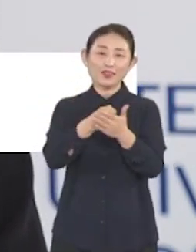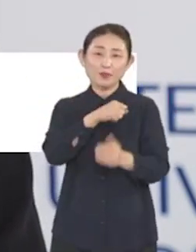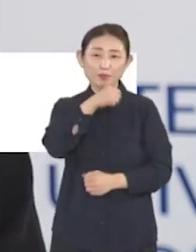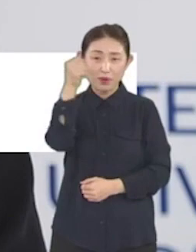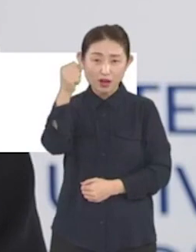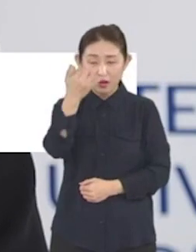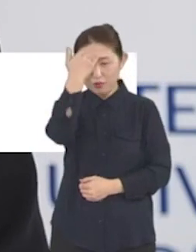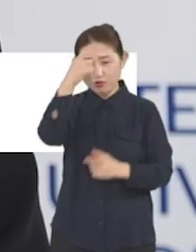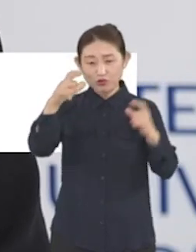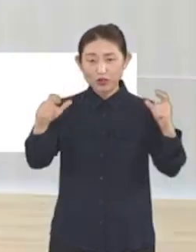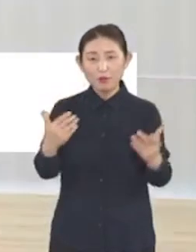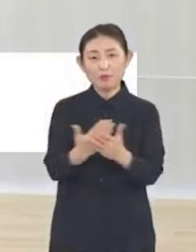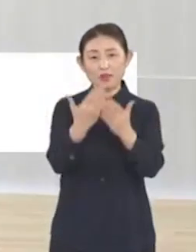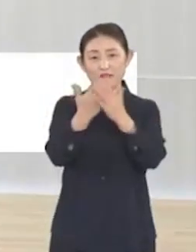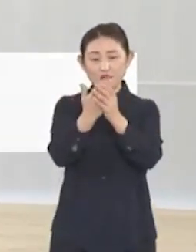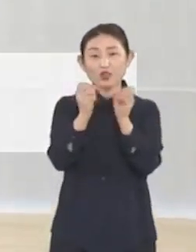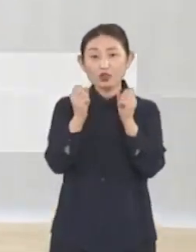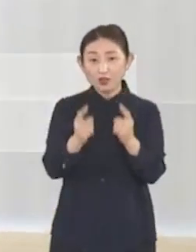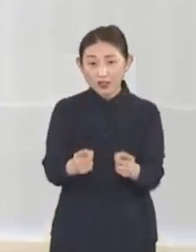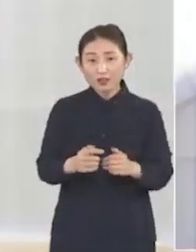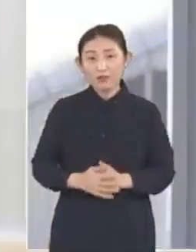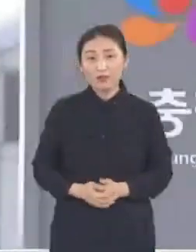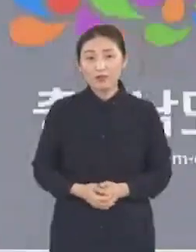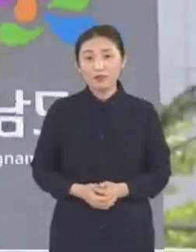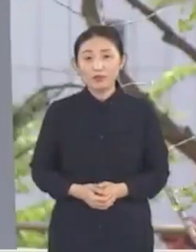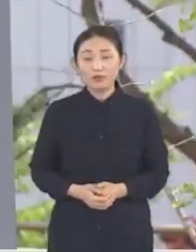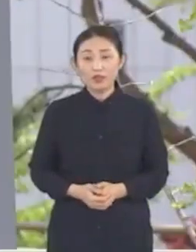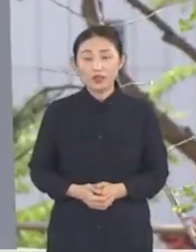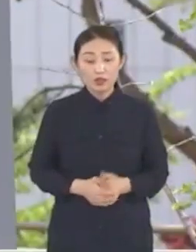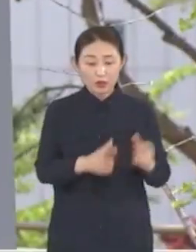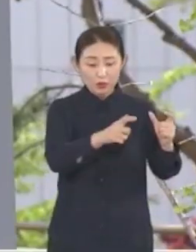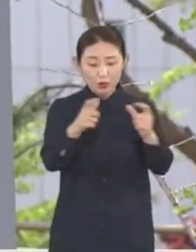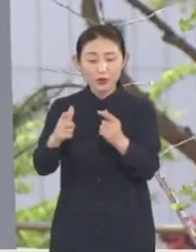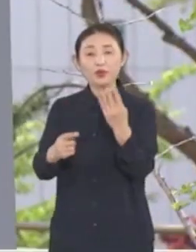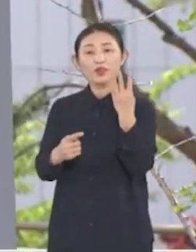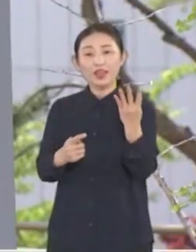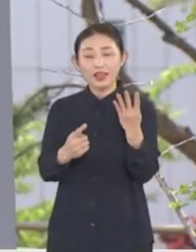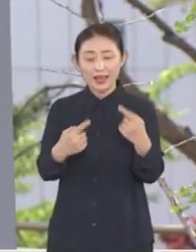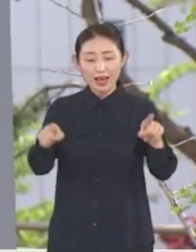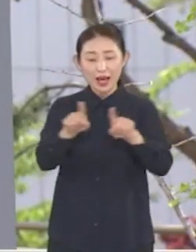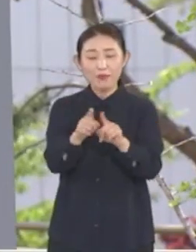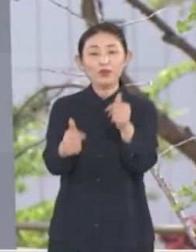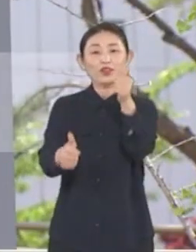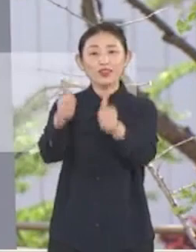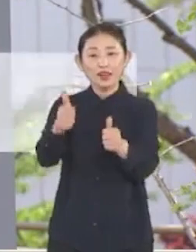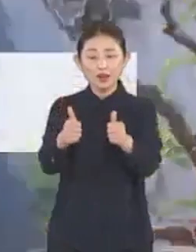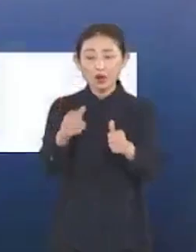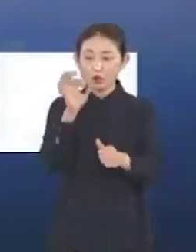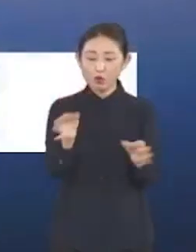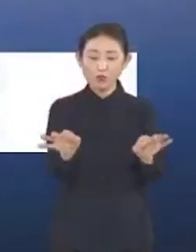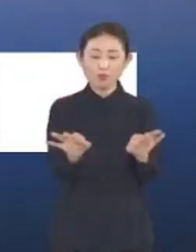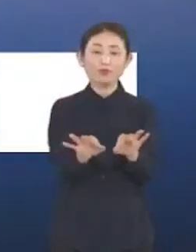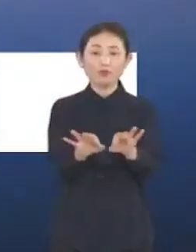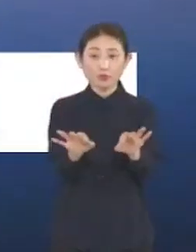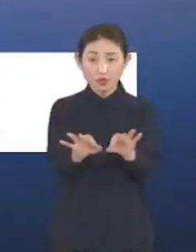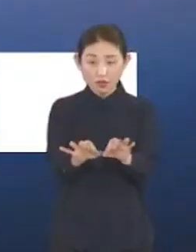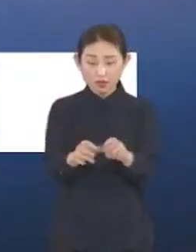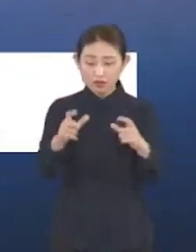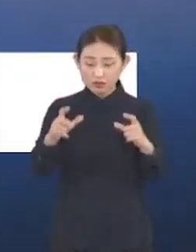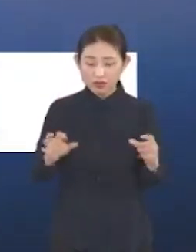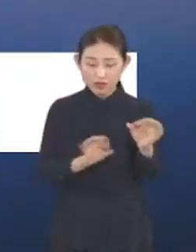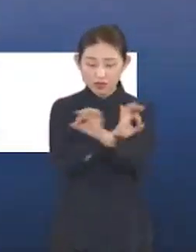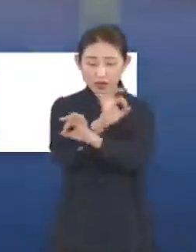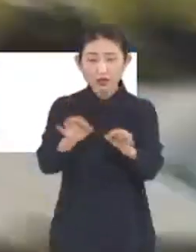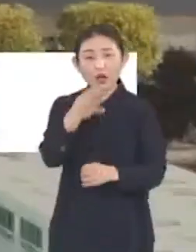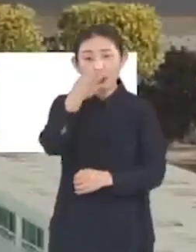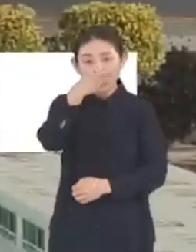획기적인 전기를 마련할 거라고 보고 있습니다. 충청권은 4개 시도가 공동으로 개최하면서 비용을 분담하고 지역경제 활성화